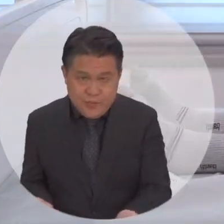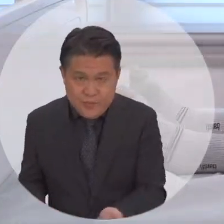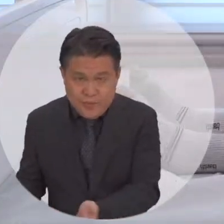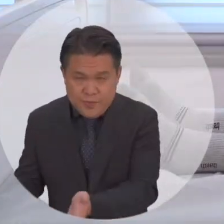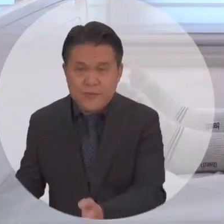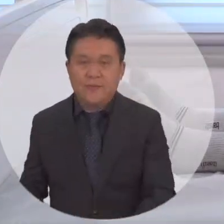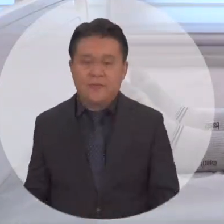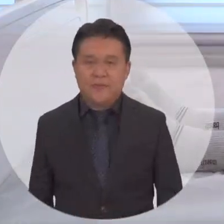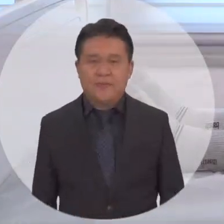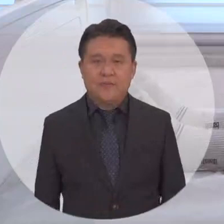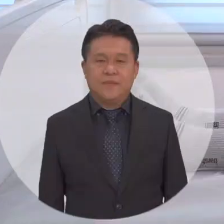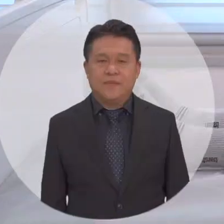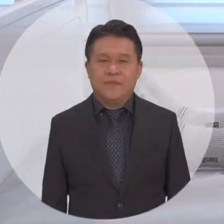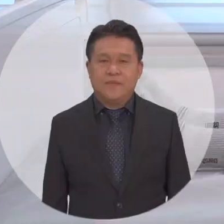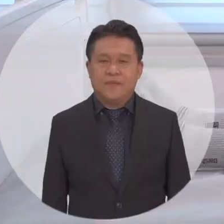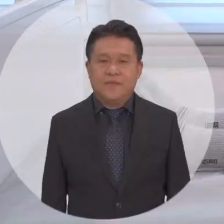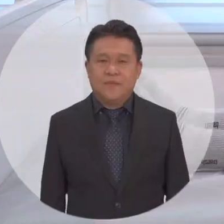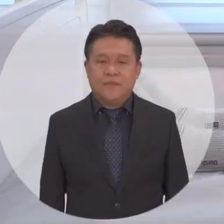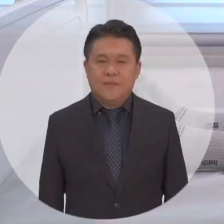움직여줍니다.